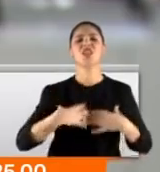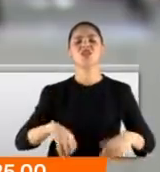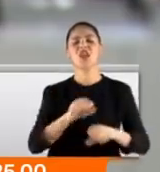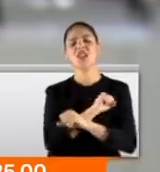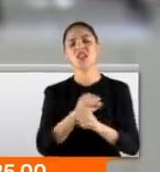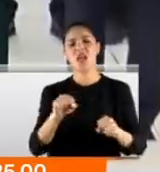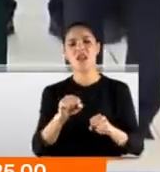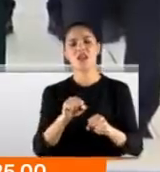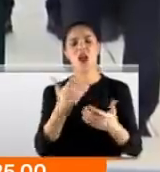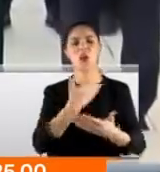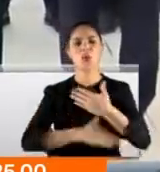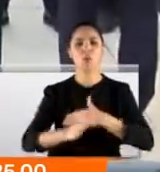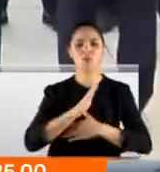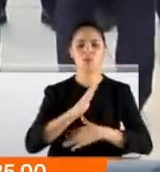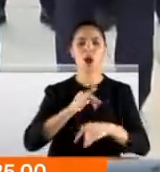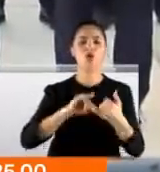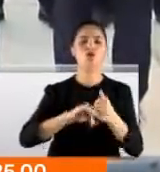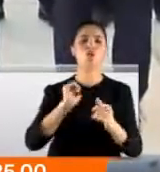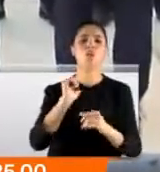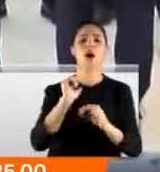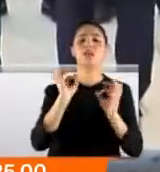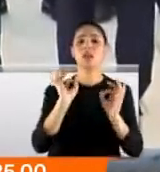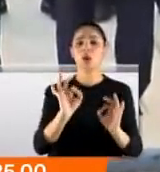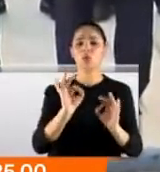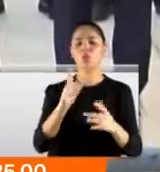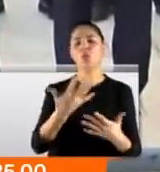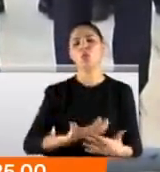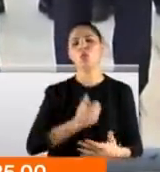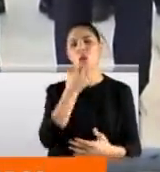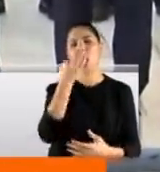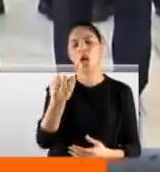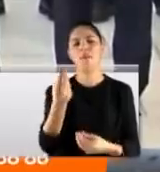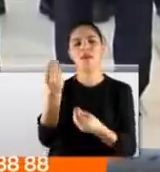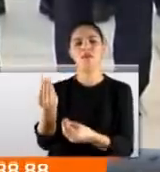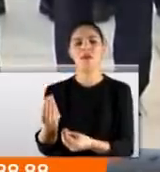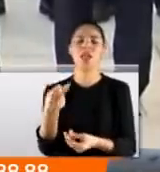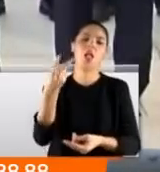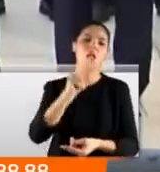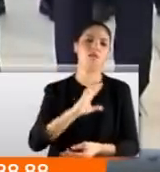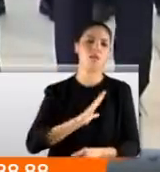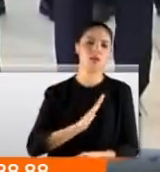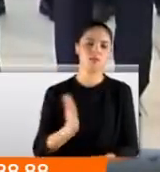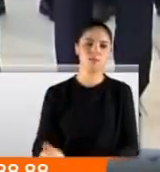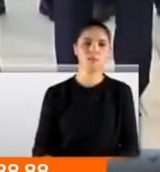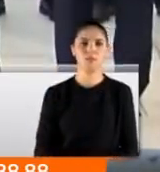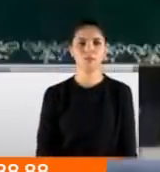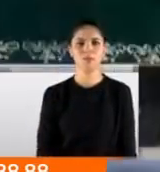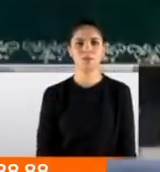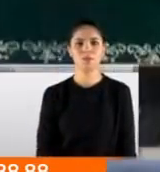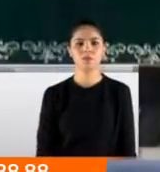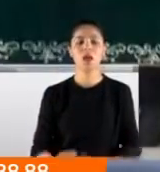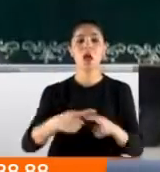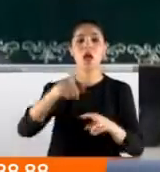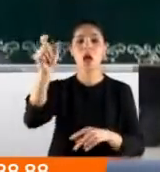artık yorulmuştu. Cumartesi günü okurlarını üzen ölüm haberi geldi. Ve dualarımızı da yüce katında kabul eylesin.